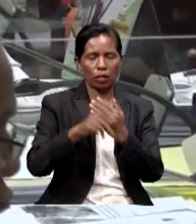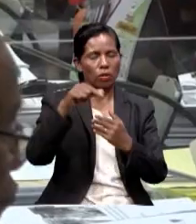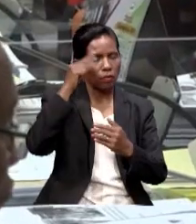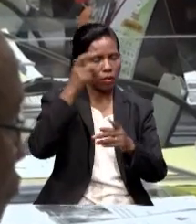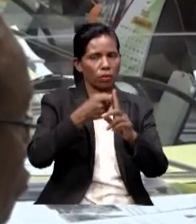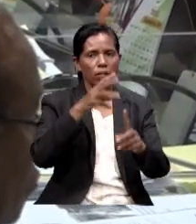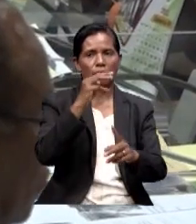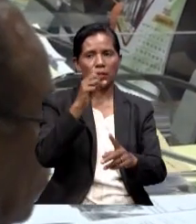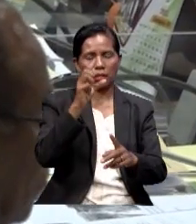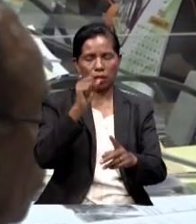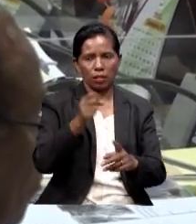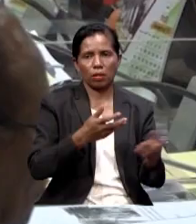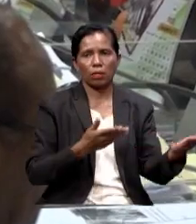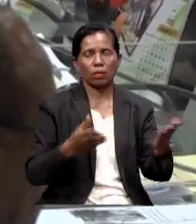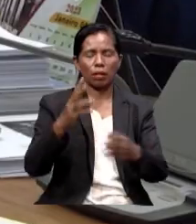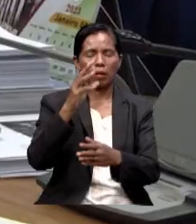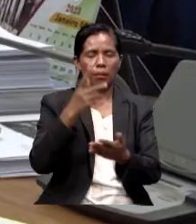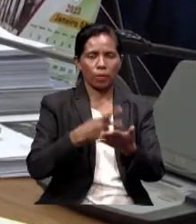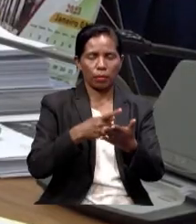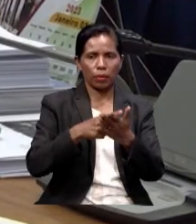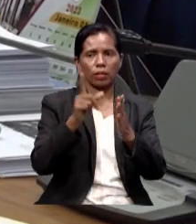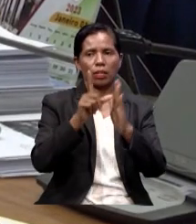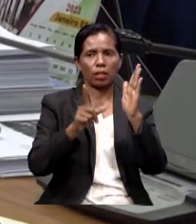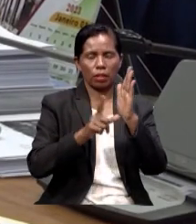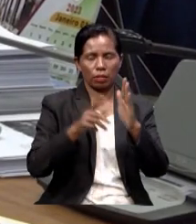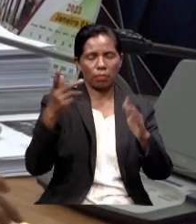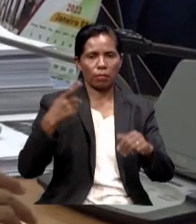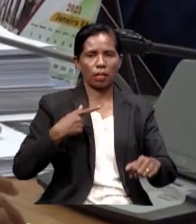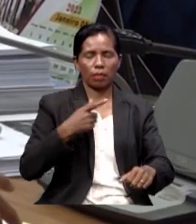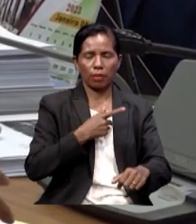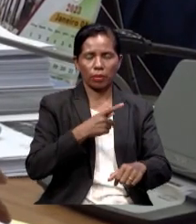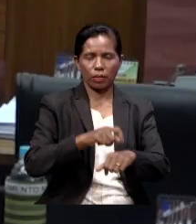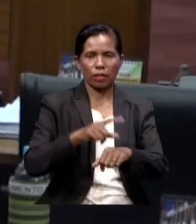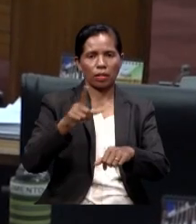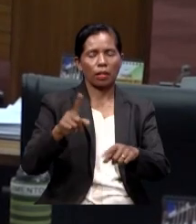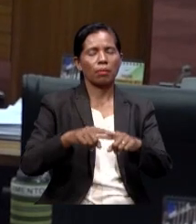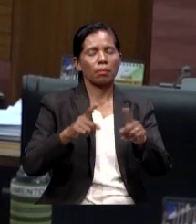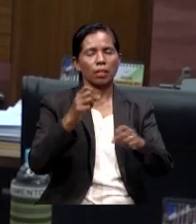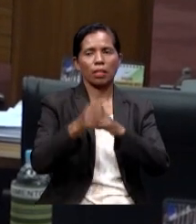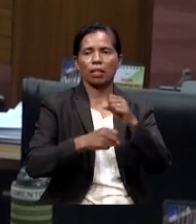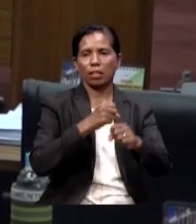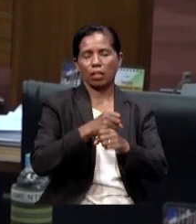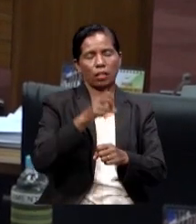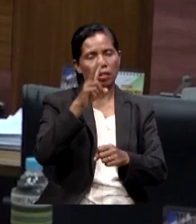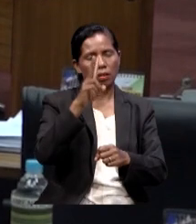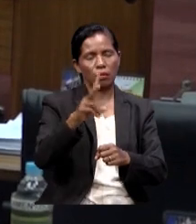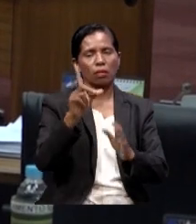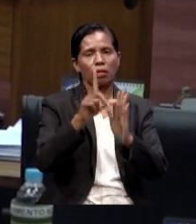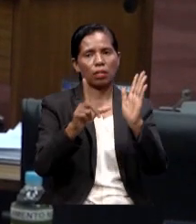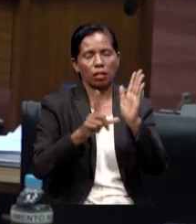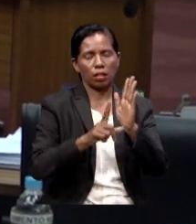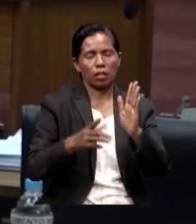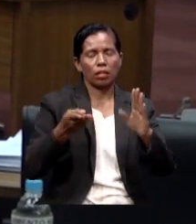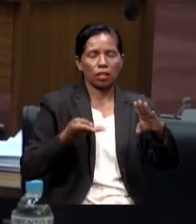MSSI submete proposta alterasaun lei ne ba parlamentu nasional mai be tinan rua ona lei refere ia hela